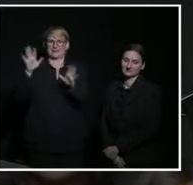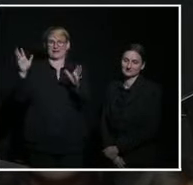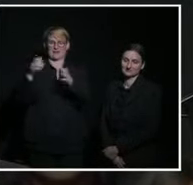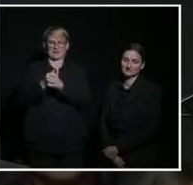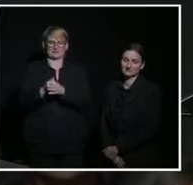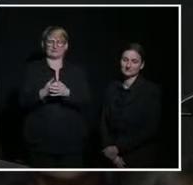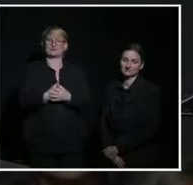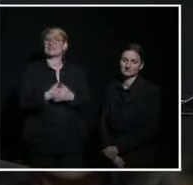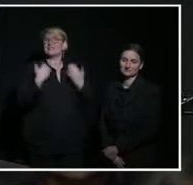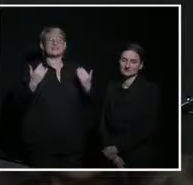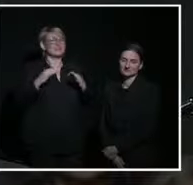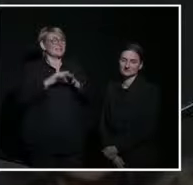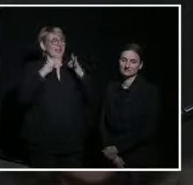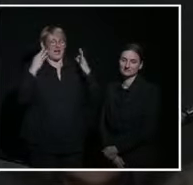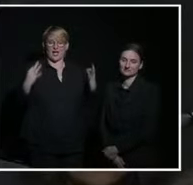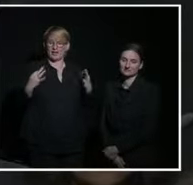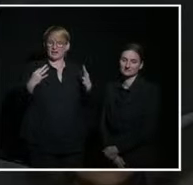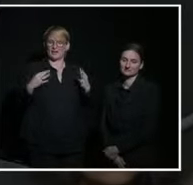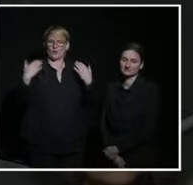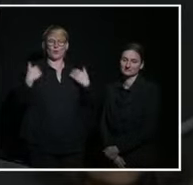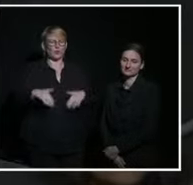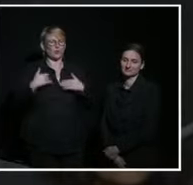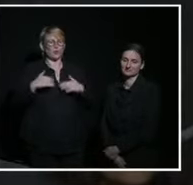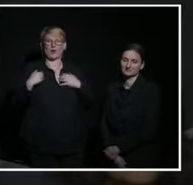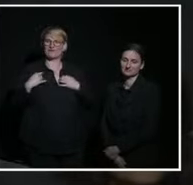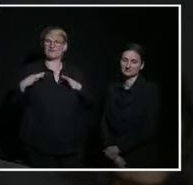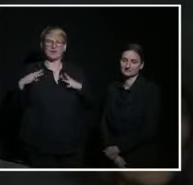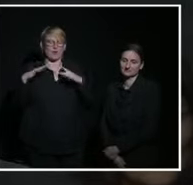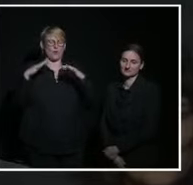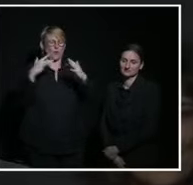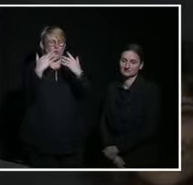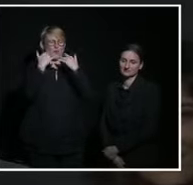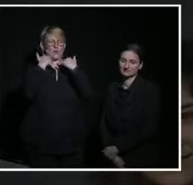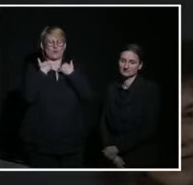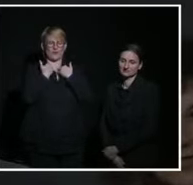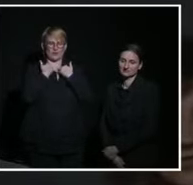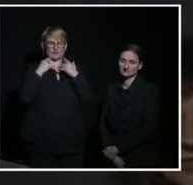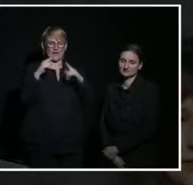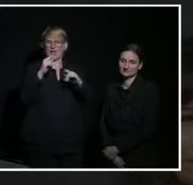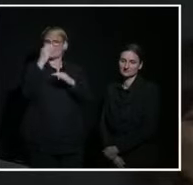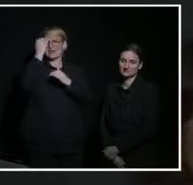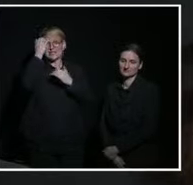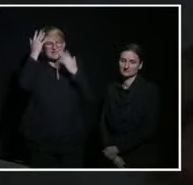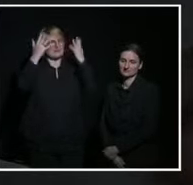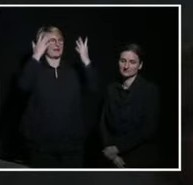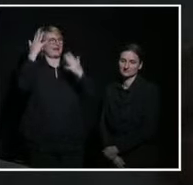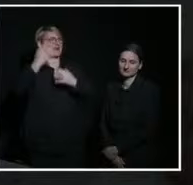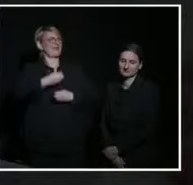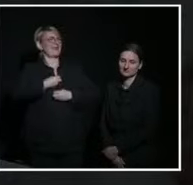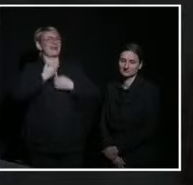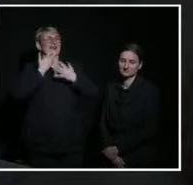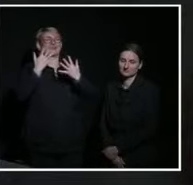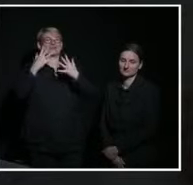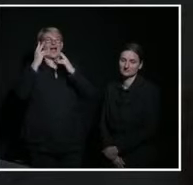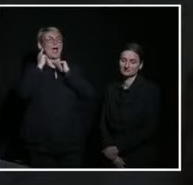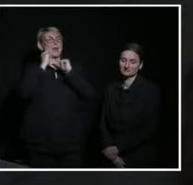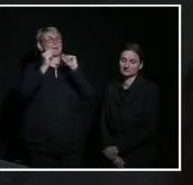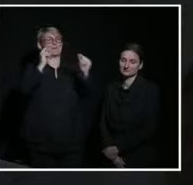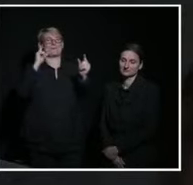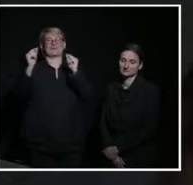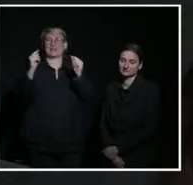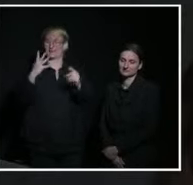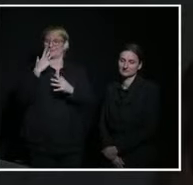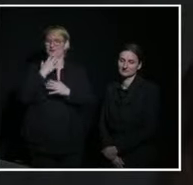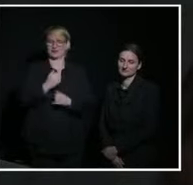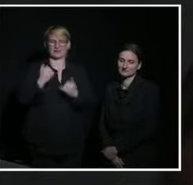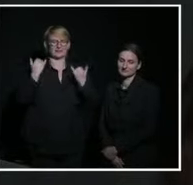hatte auf alle jetzt eine große Wirkung. Wir nehmen alle was mit. Vielleicht gehen Sie inspiriert nach Hause, das würde ich mir so wünschen.